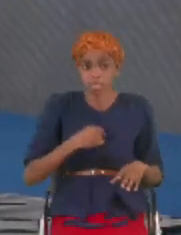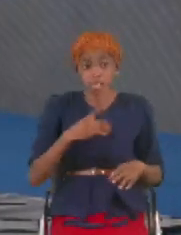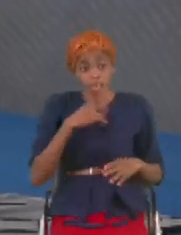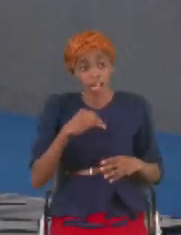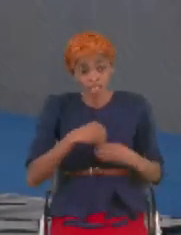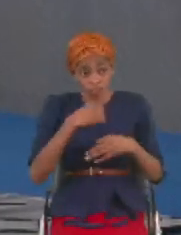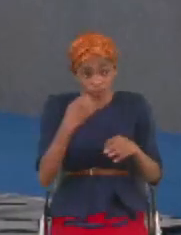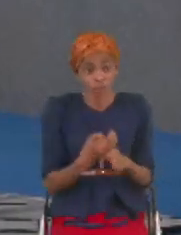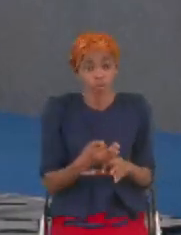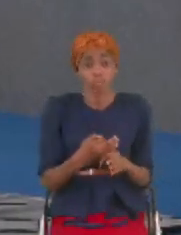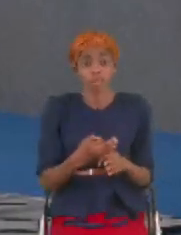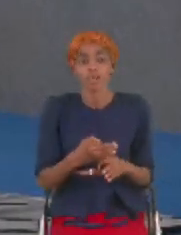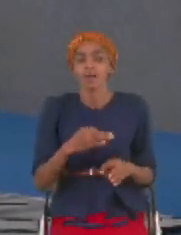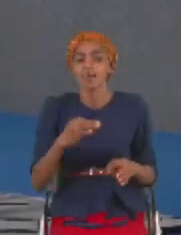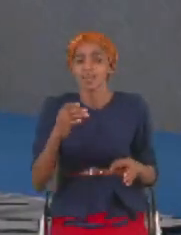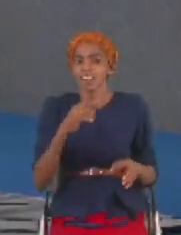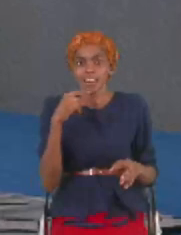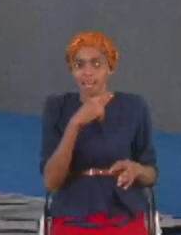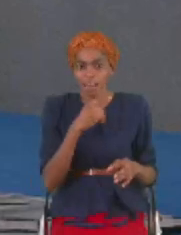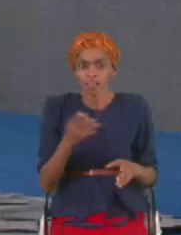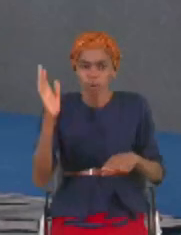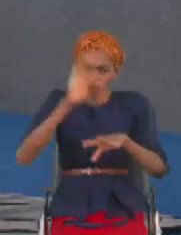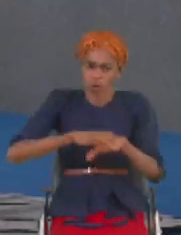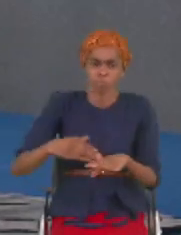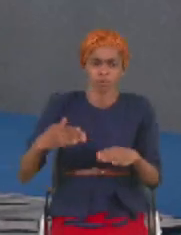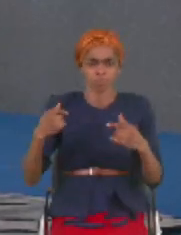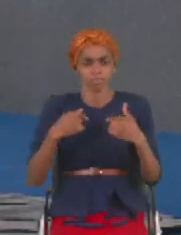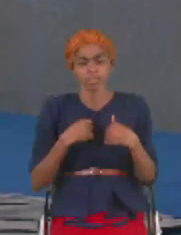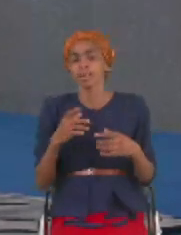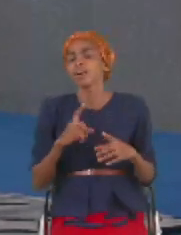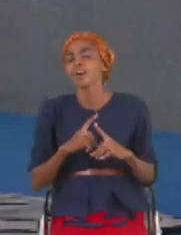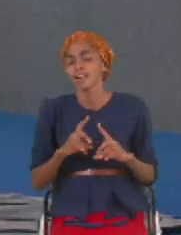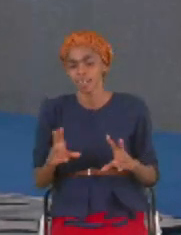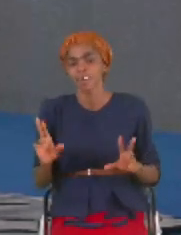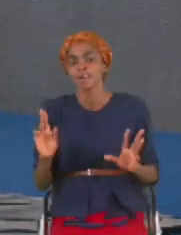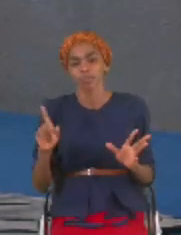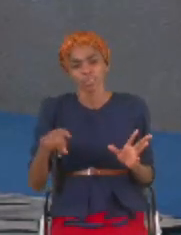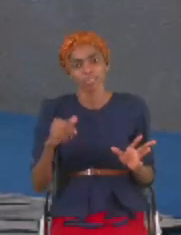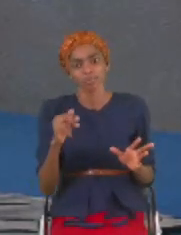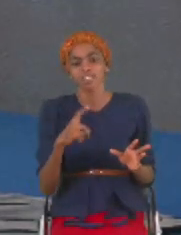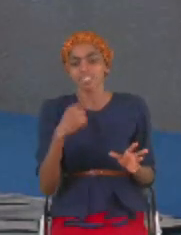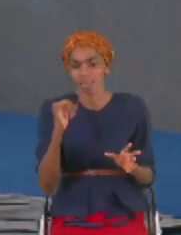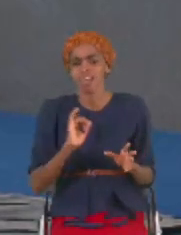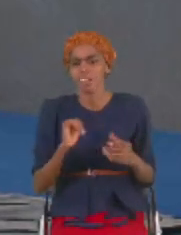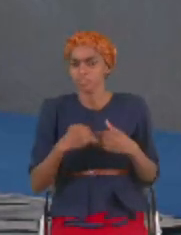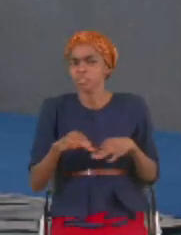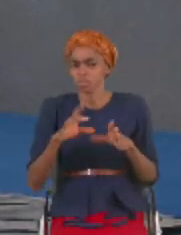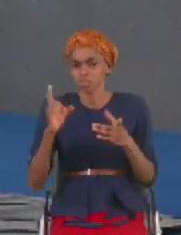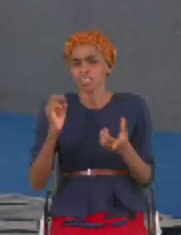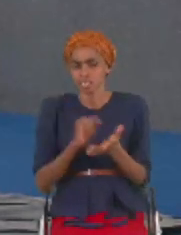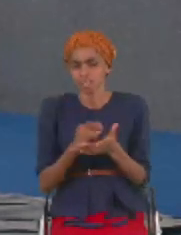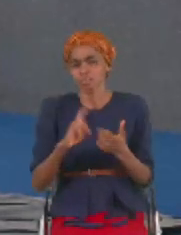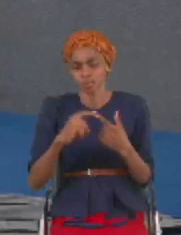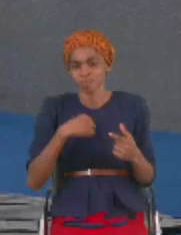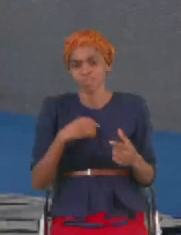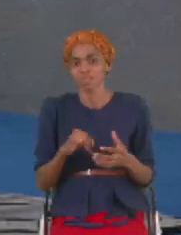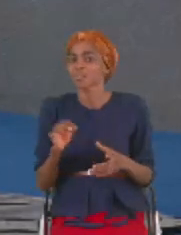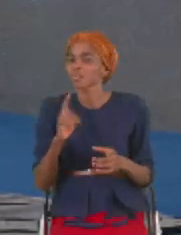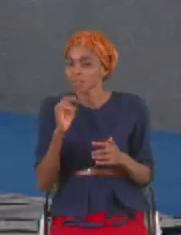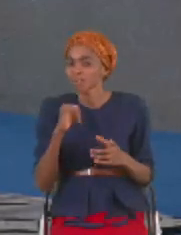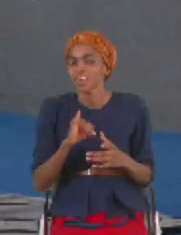exemple verser ça sur moi pour la pole a dit jeu on m'a fait aussi on m'a fait ça aussi